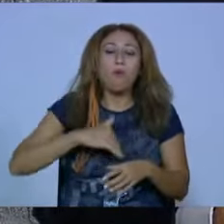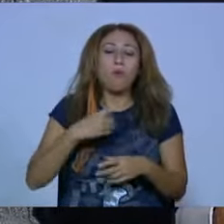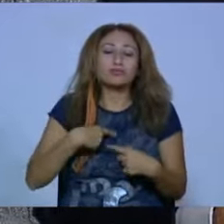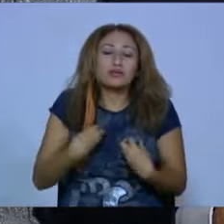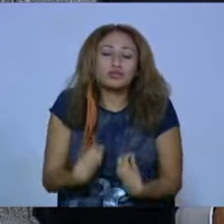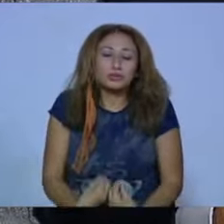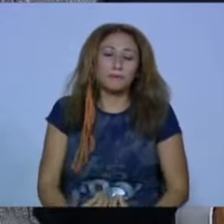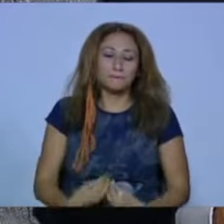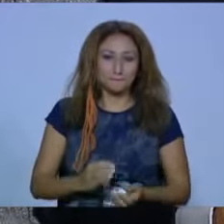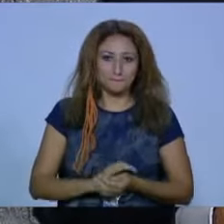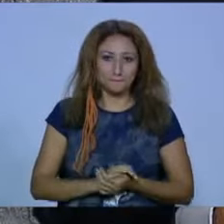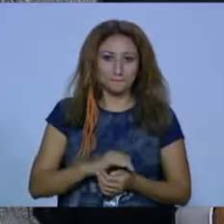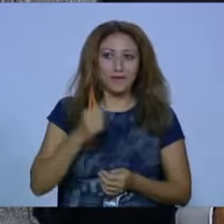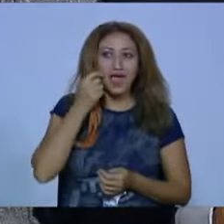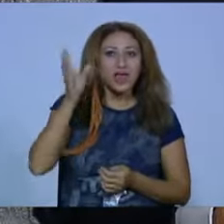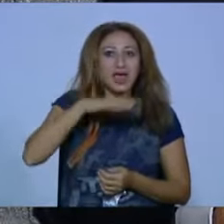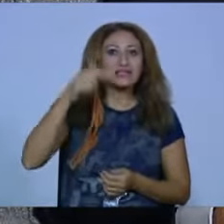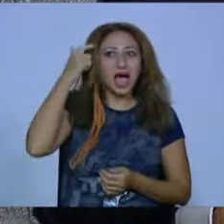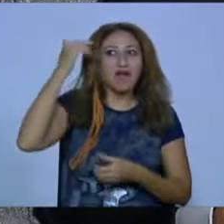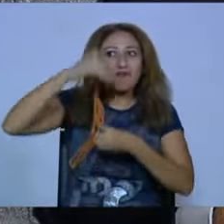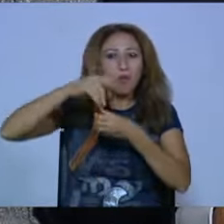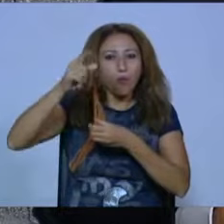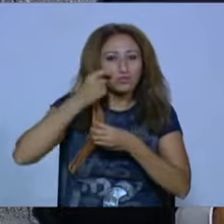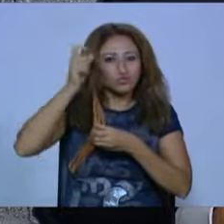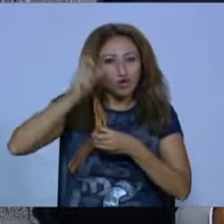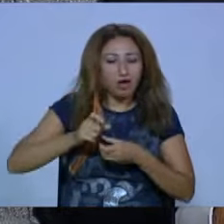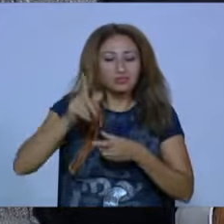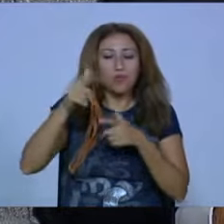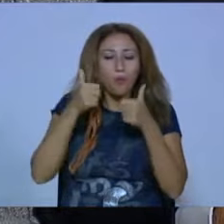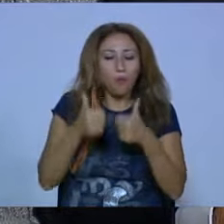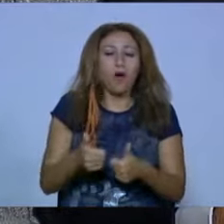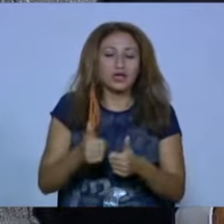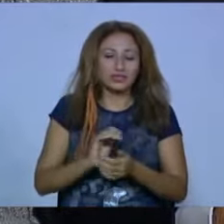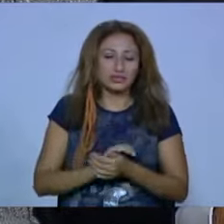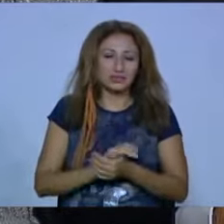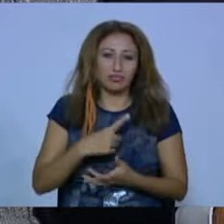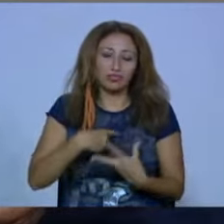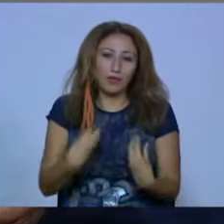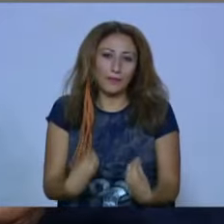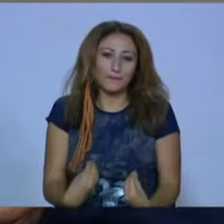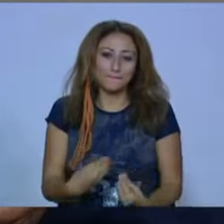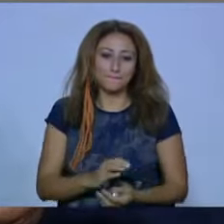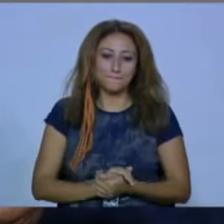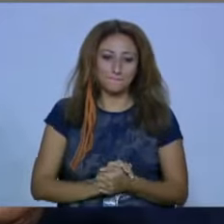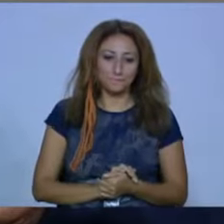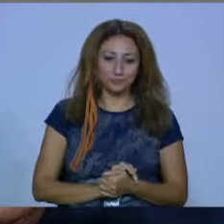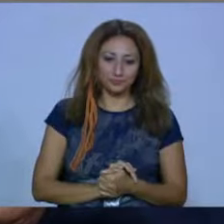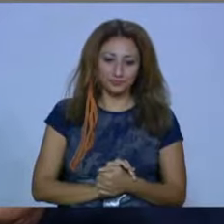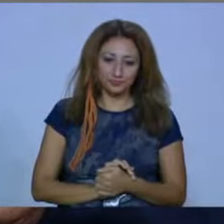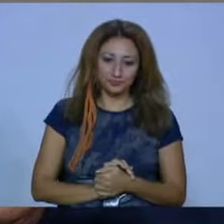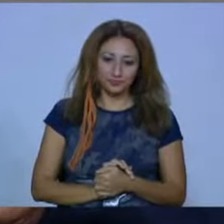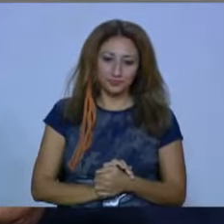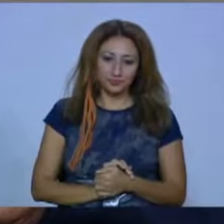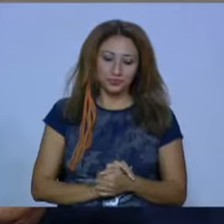اللي جواه ده بيوصل للناس. صحيح. يعني يمكن كان في مقوله لاستاذنا الكبير الاستاذ